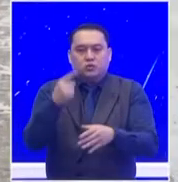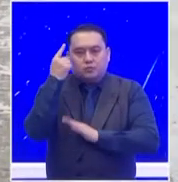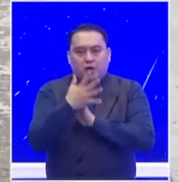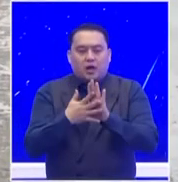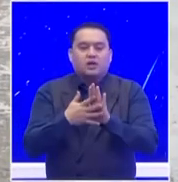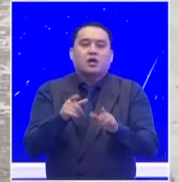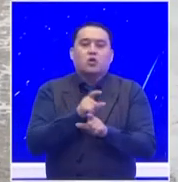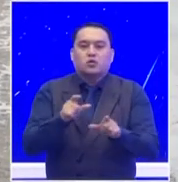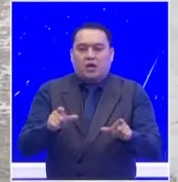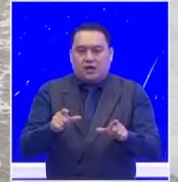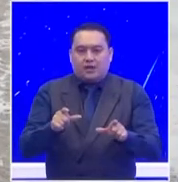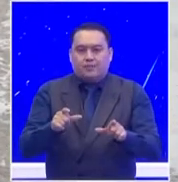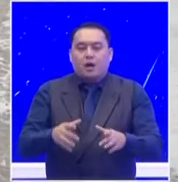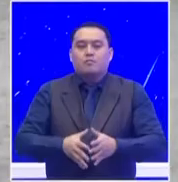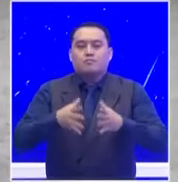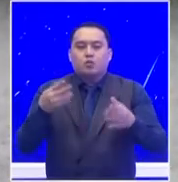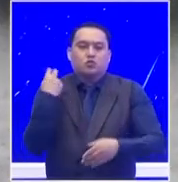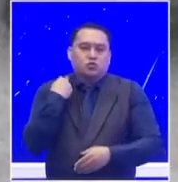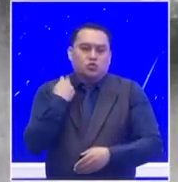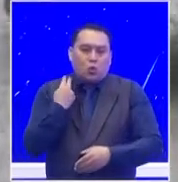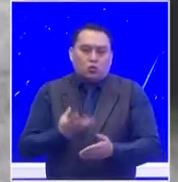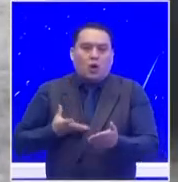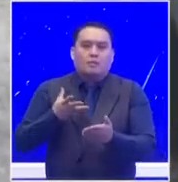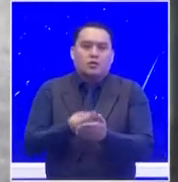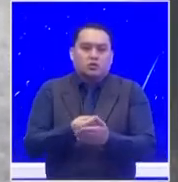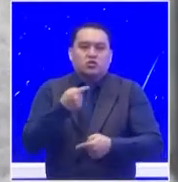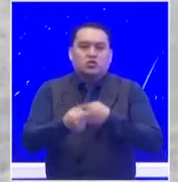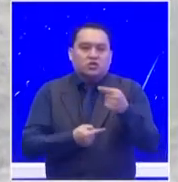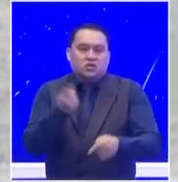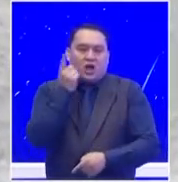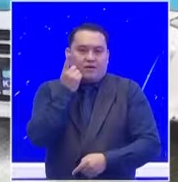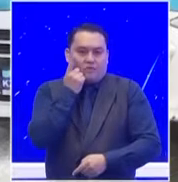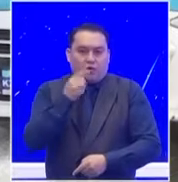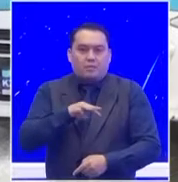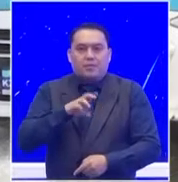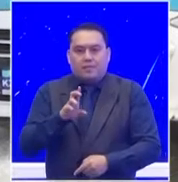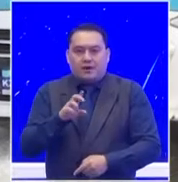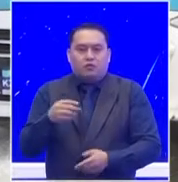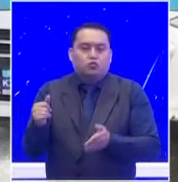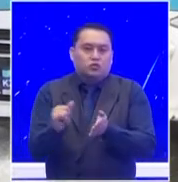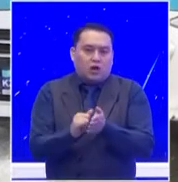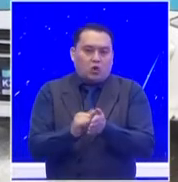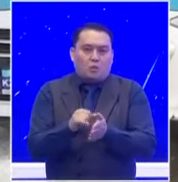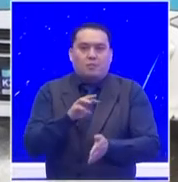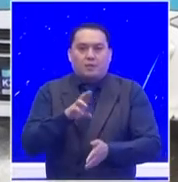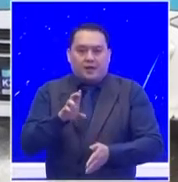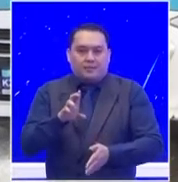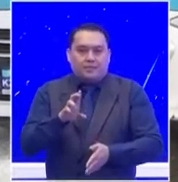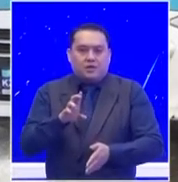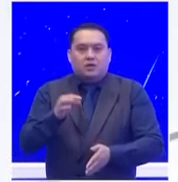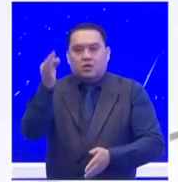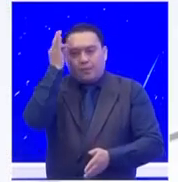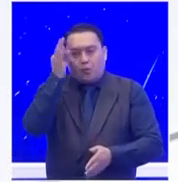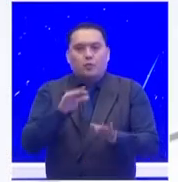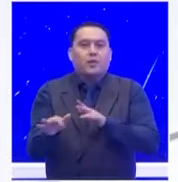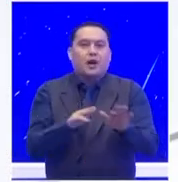граждан. Примечательно, что большинство должников производили оплату через сотовые телефоны посредством установленных приложений. Напомним,